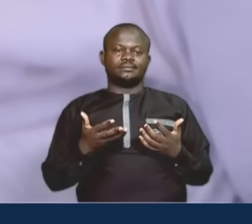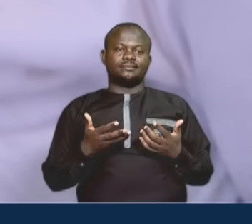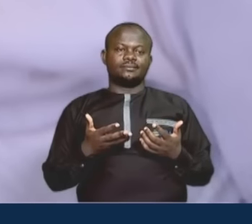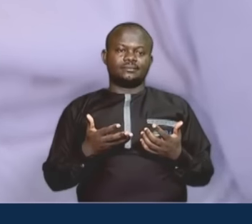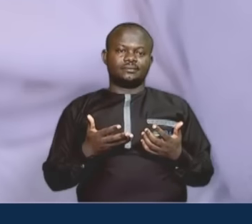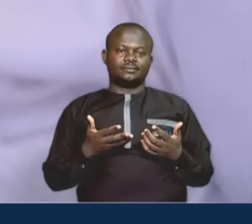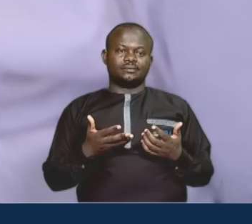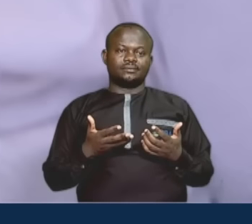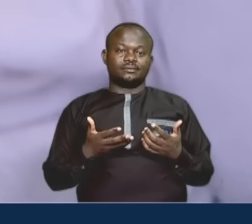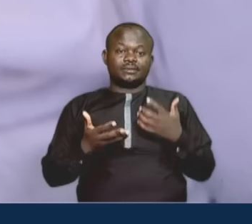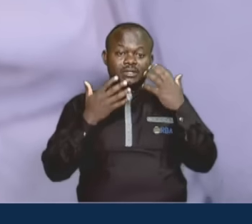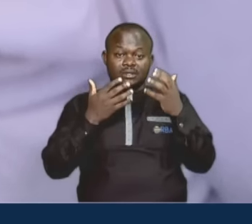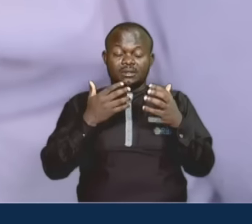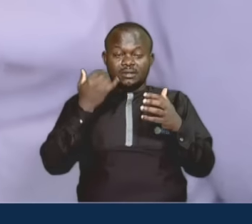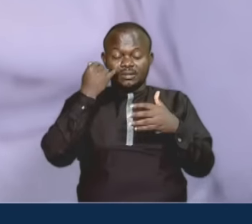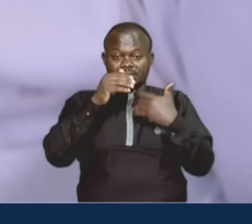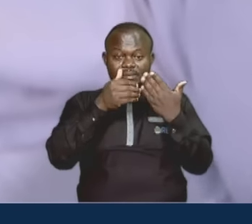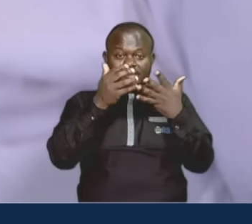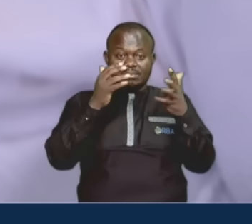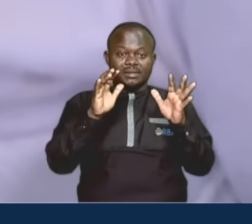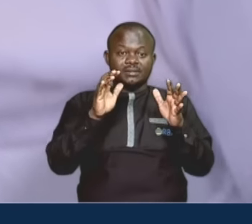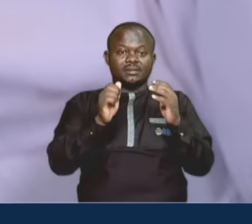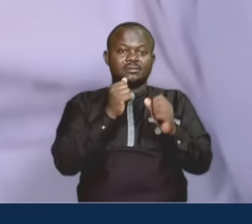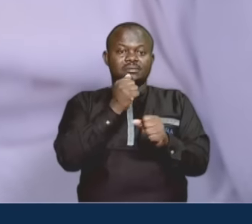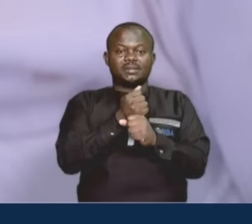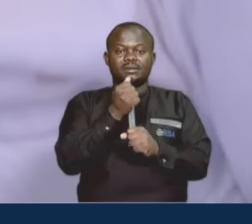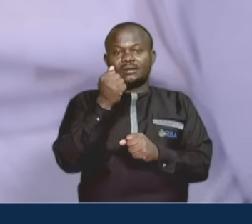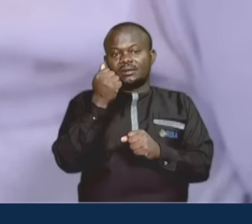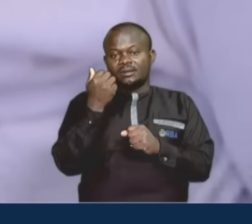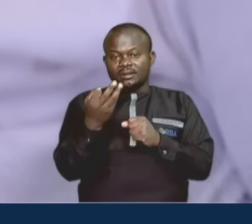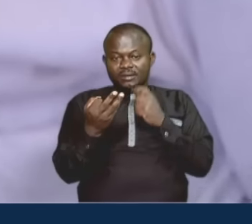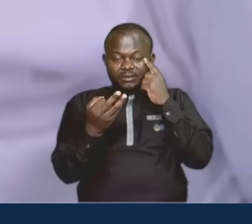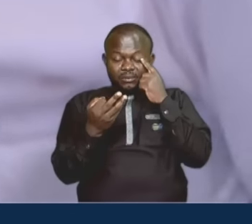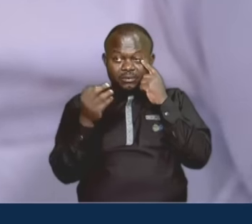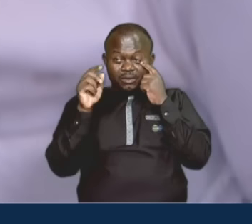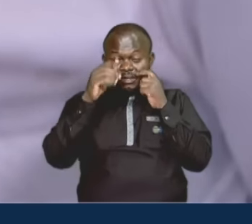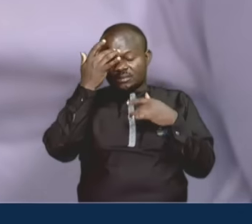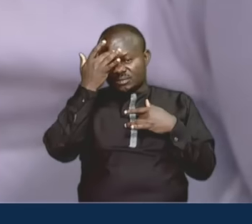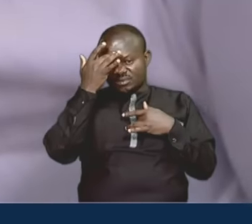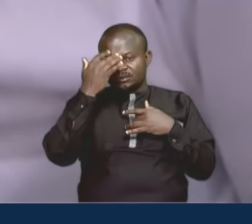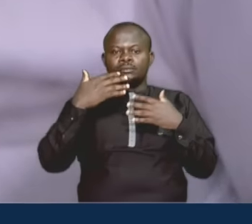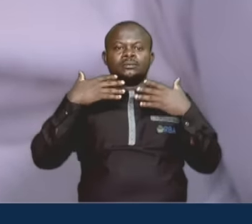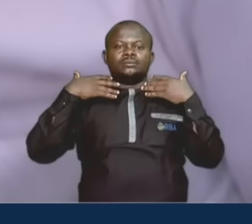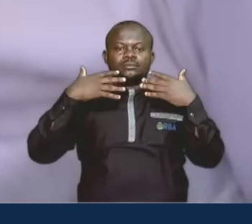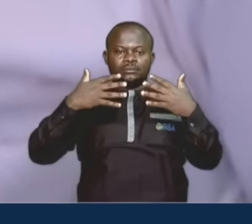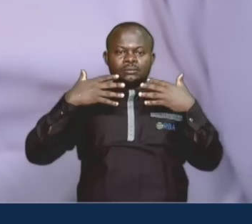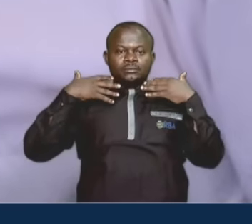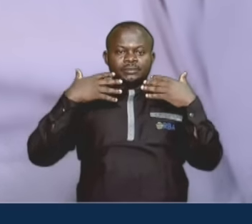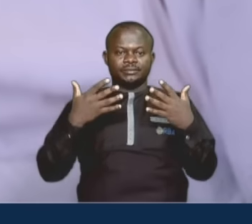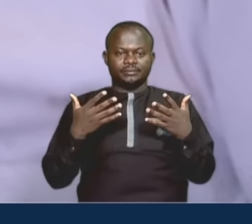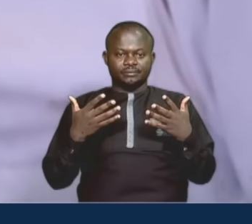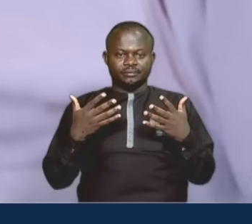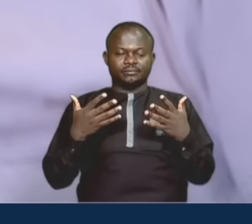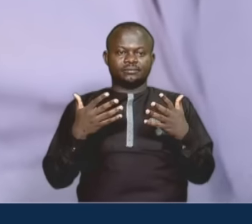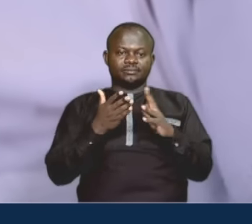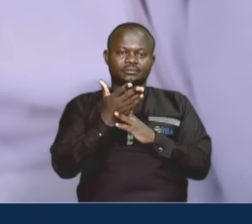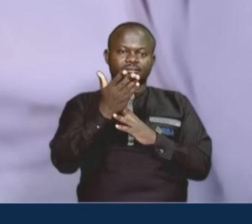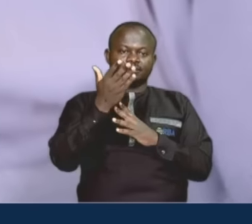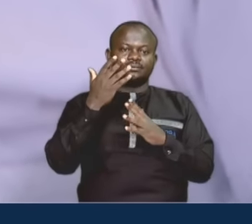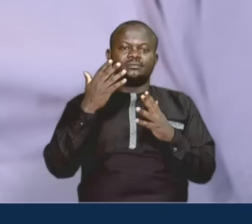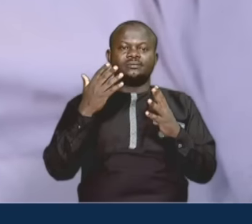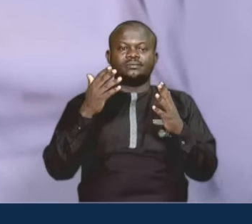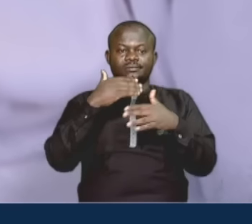Kuba mumaze imyaka 3 naje ku kibazo cy'uburwayi bw'ubuhumekero bw'ibihaha. Naciye mu cyuma